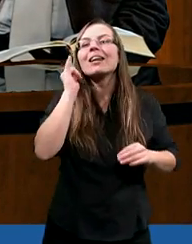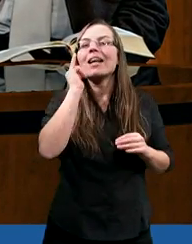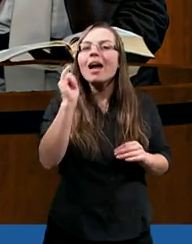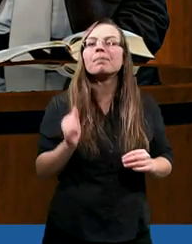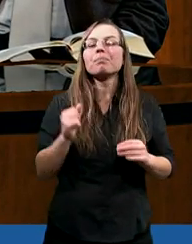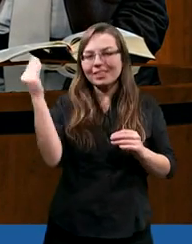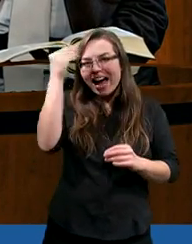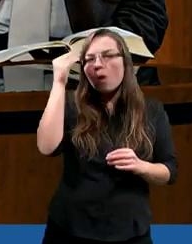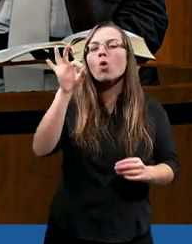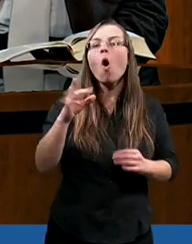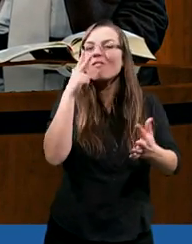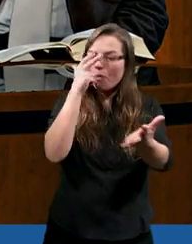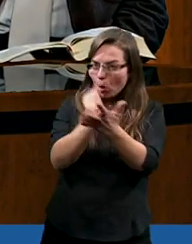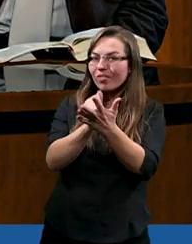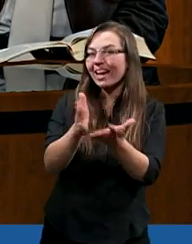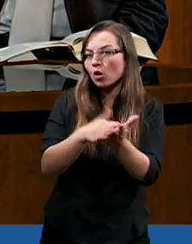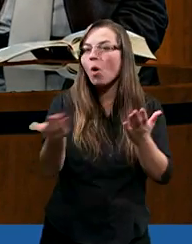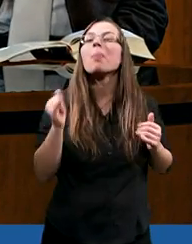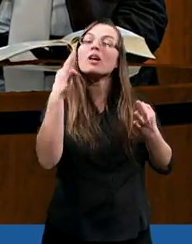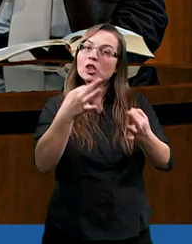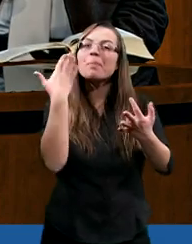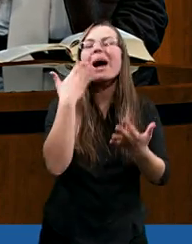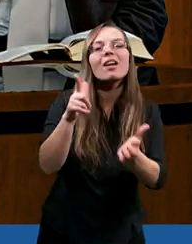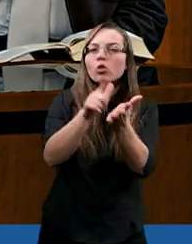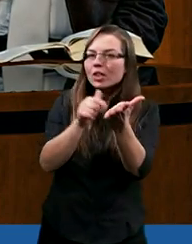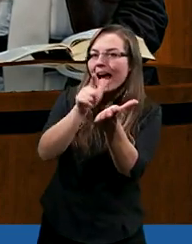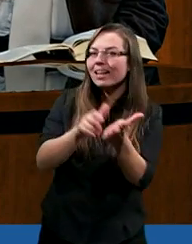naukowo potwierdzone. Dzisiaj bardzo często